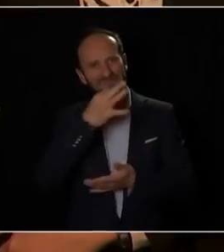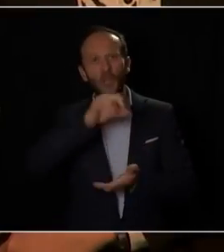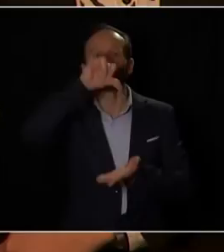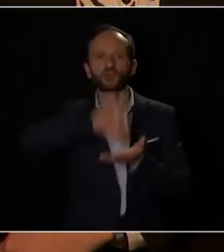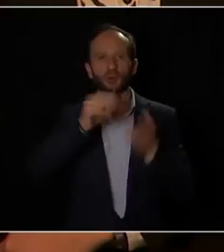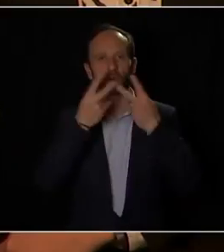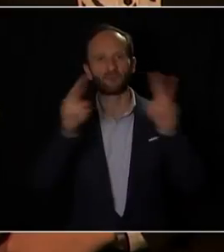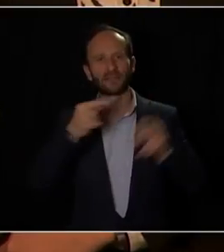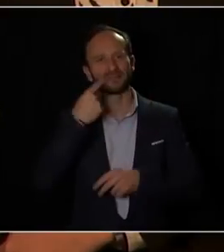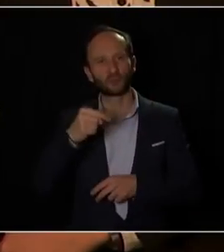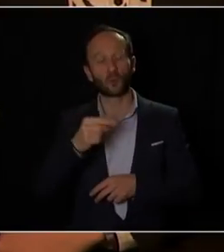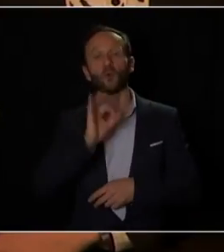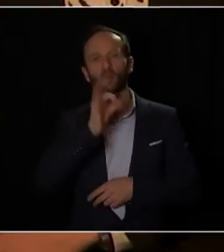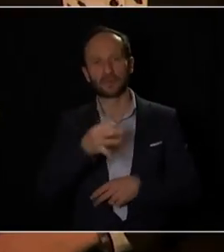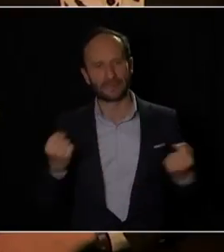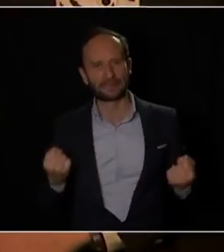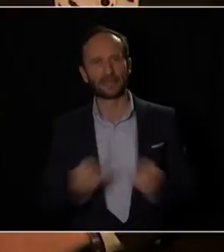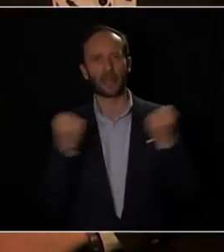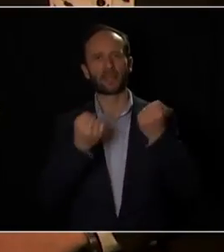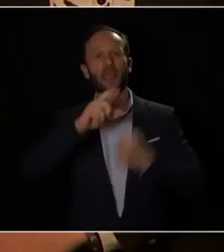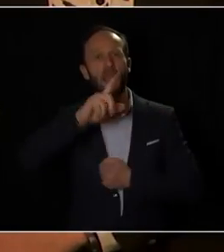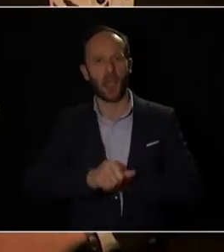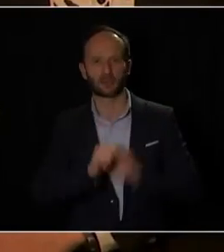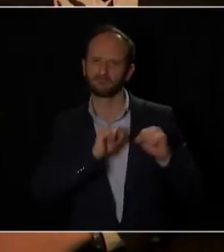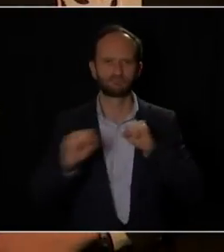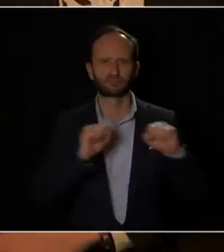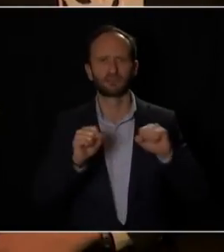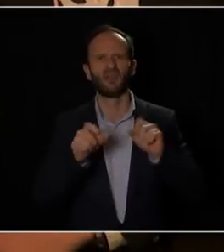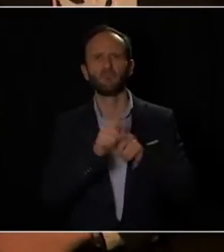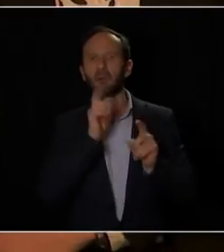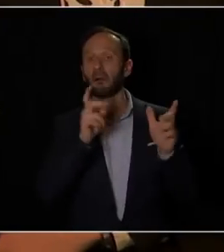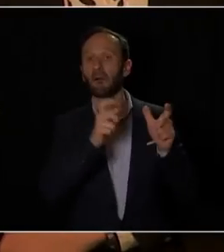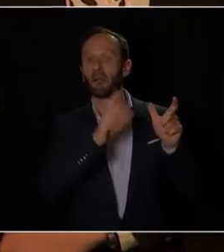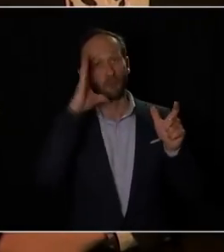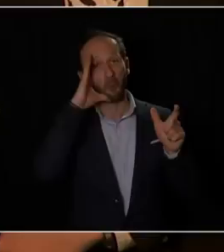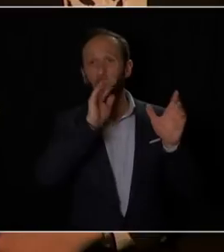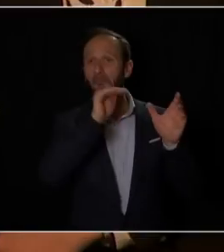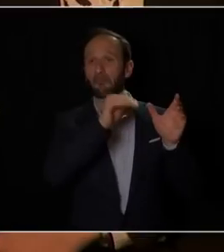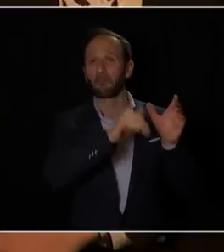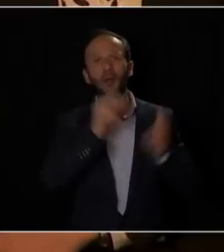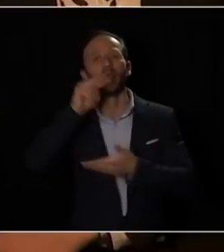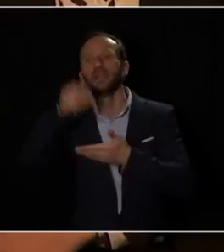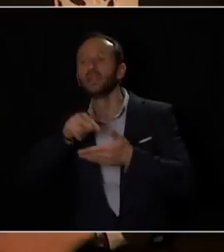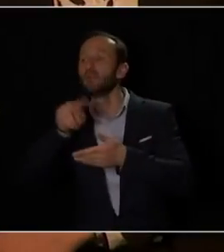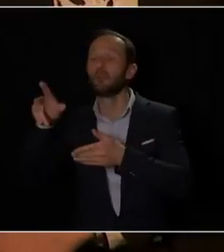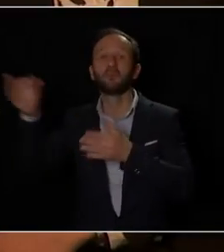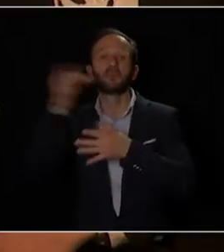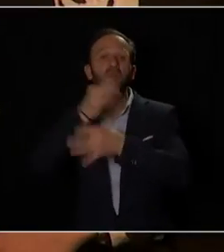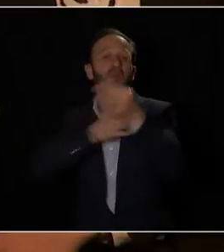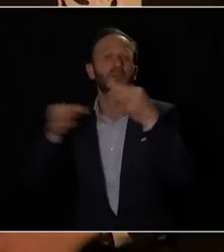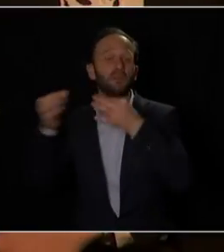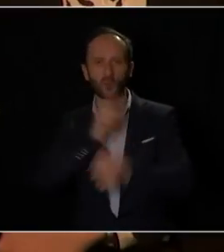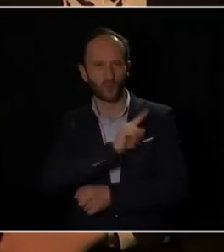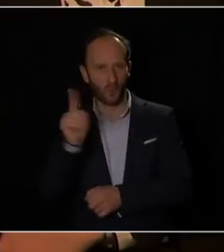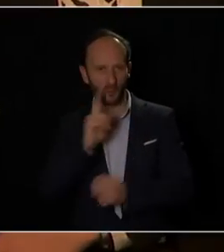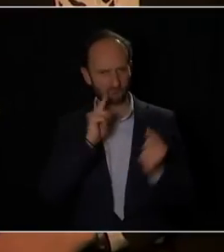le centre-ville de Dijon est très dynamique. Il est très dynamique. Il n'est pas en désuétude comme j'ai pu le lire ici ou là, ou l'entendre. Au